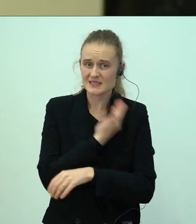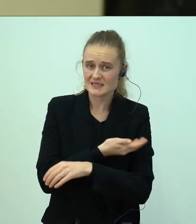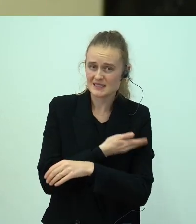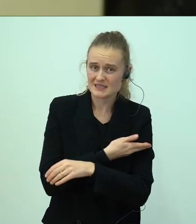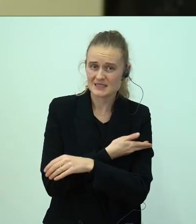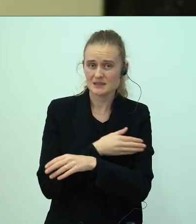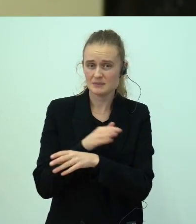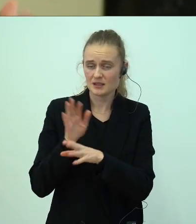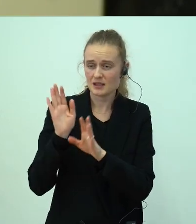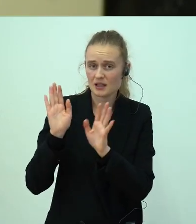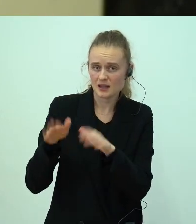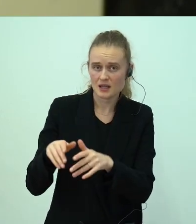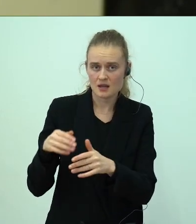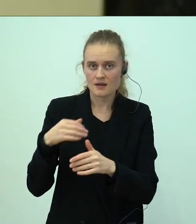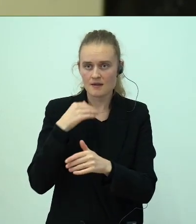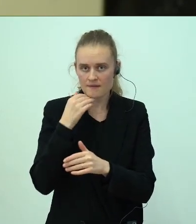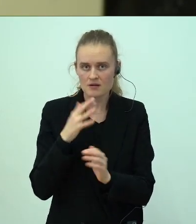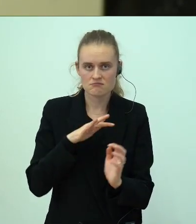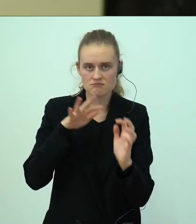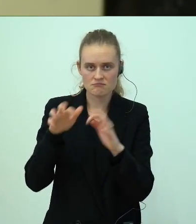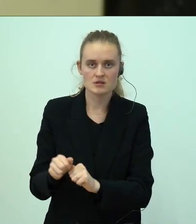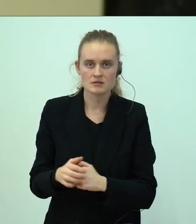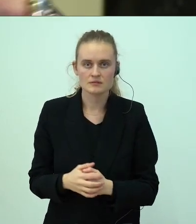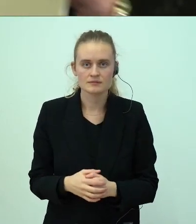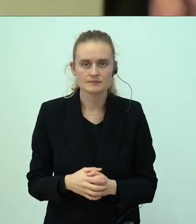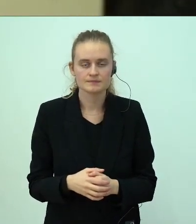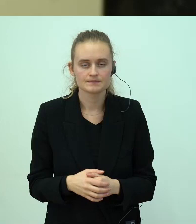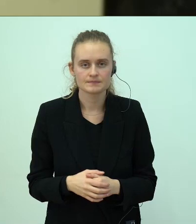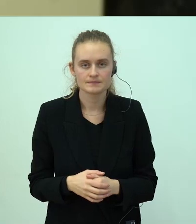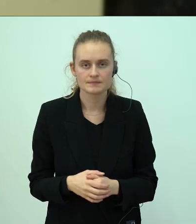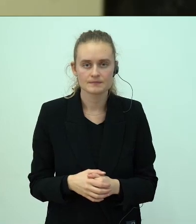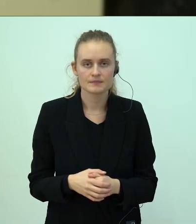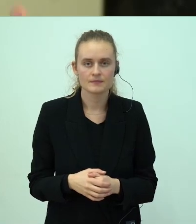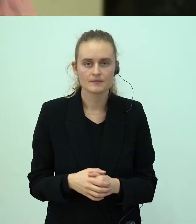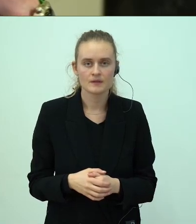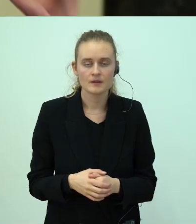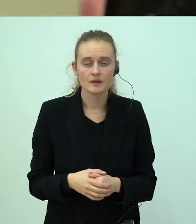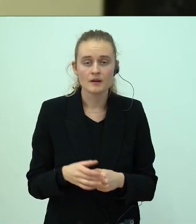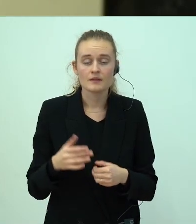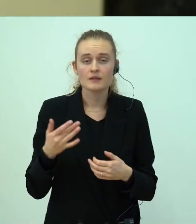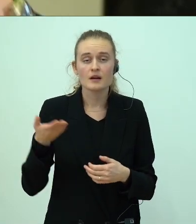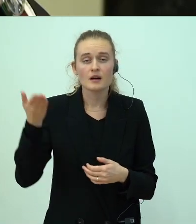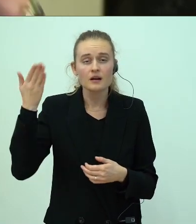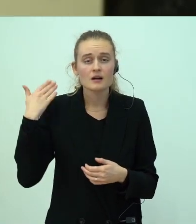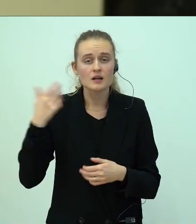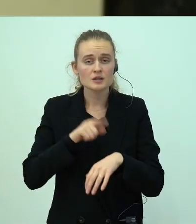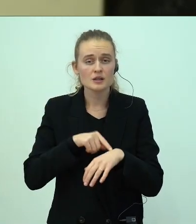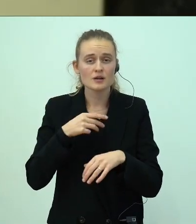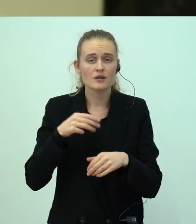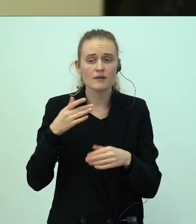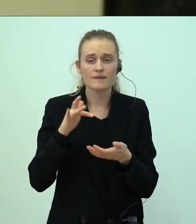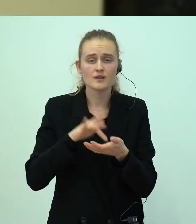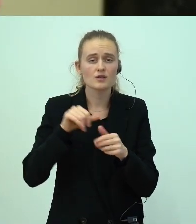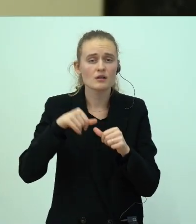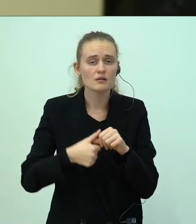išsaugoti pasaulį, turime grįžti prie tos mūsų tapatybės, kuri buvo sukurta dar viduramžiais, kuomet